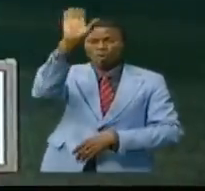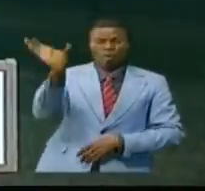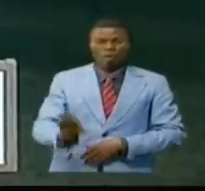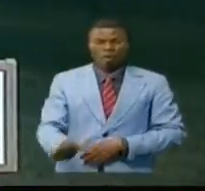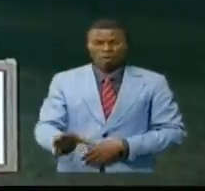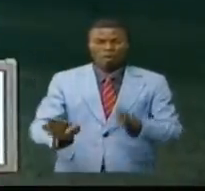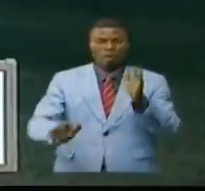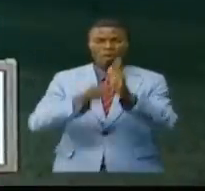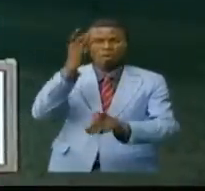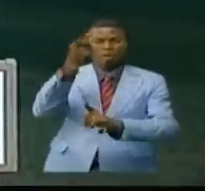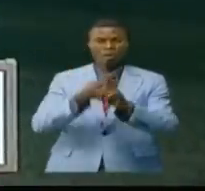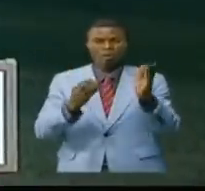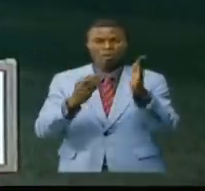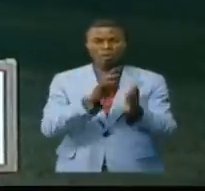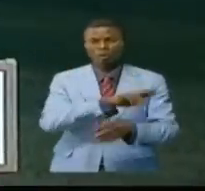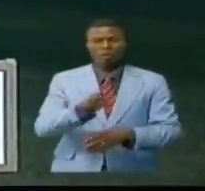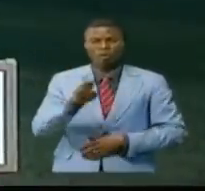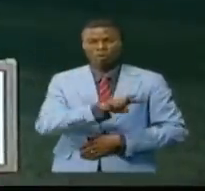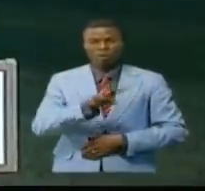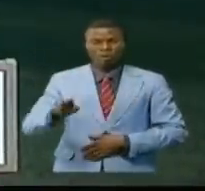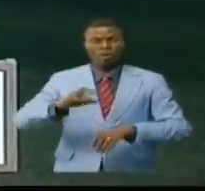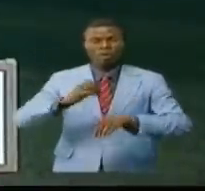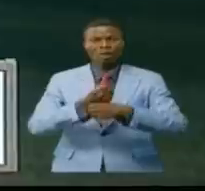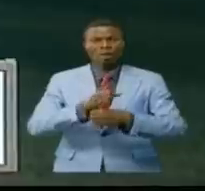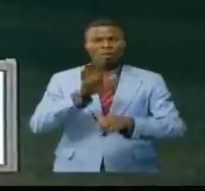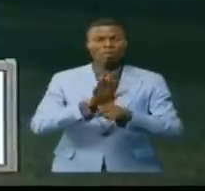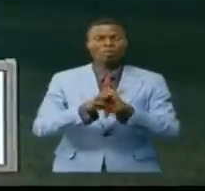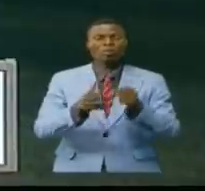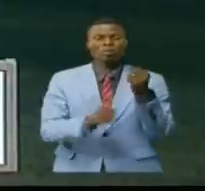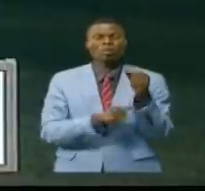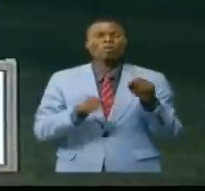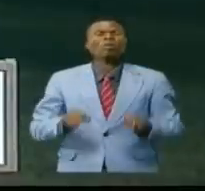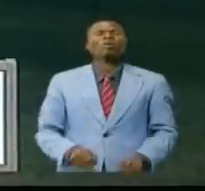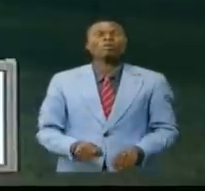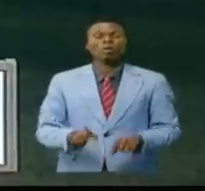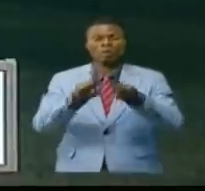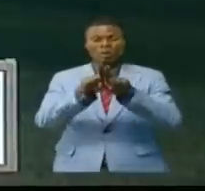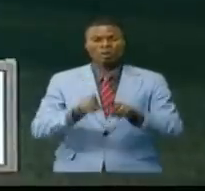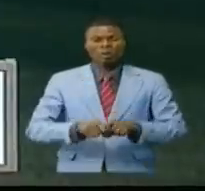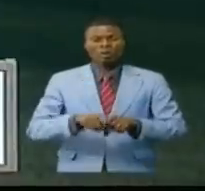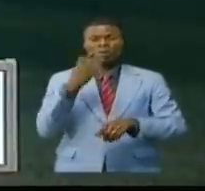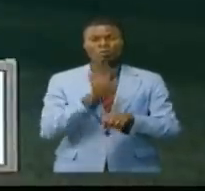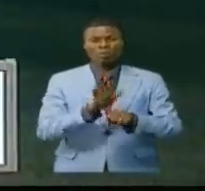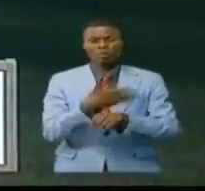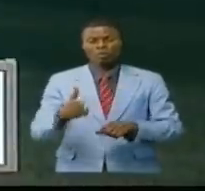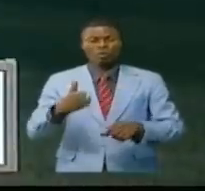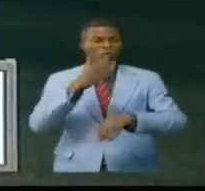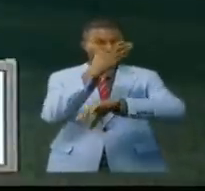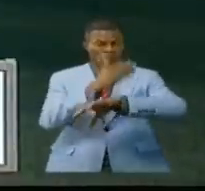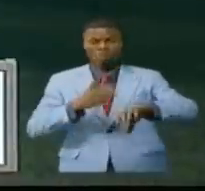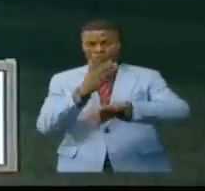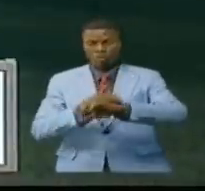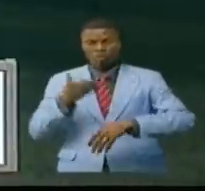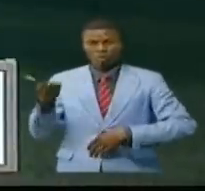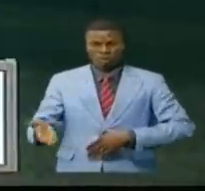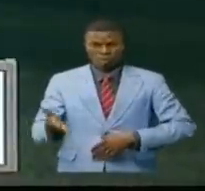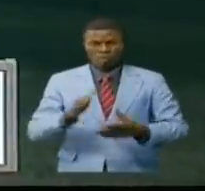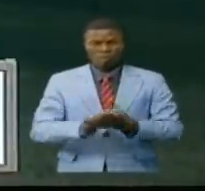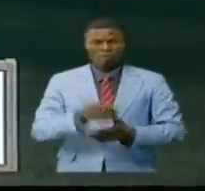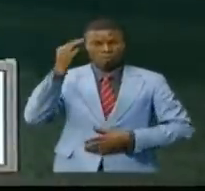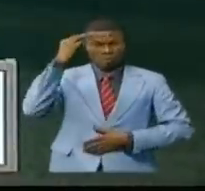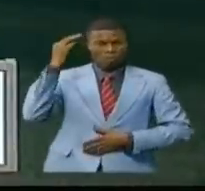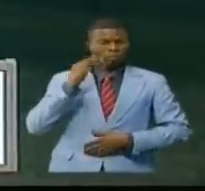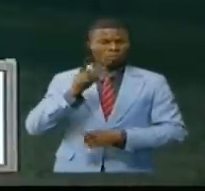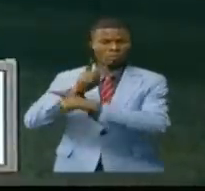le 14 septembre 2022 qui a causé beaucoup de pertes en vies humaines ainsi que plusieurs blessés. Le ministre